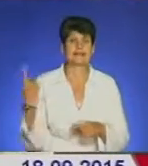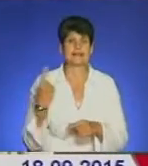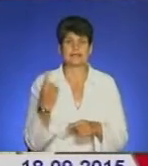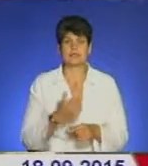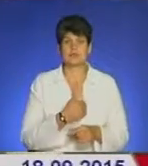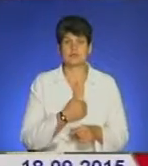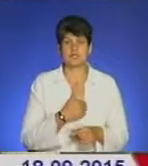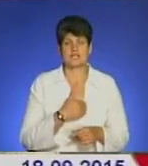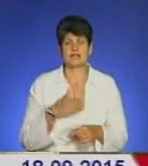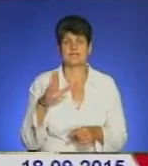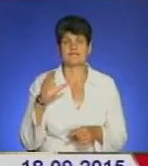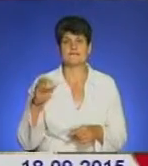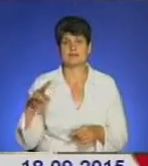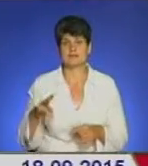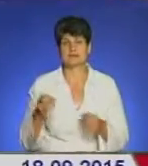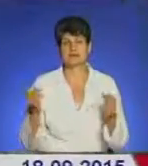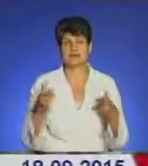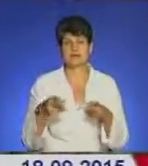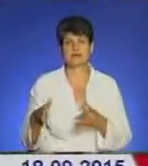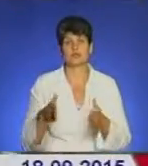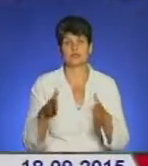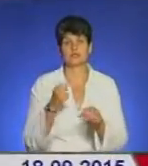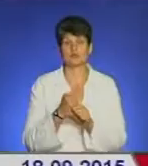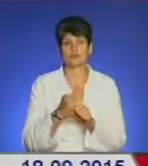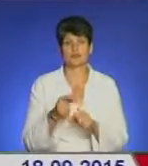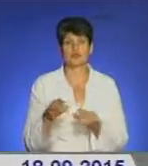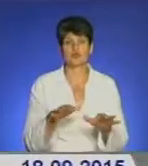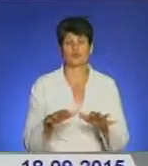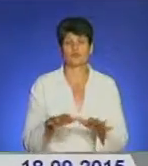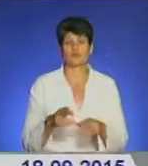велосипедистів – спеціальні доріжки, які б зробили їх рух безпечнішим та зручнішим.